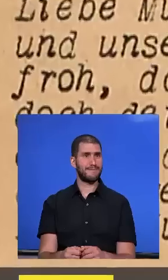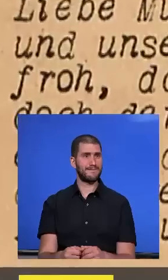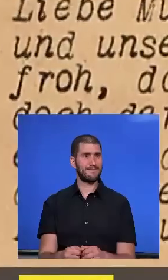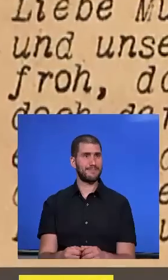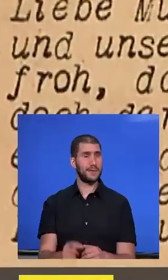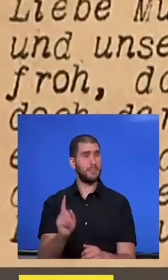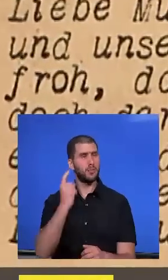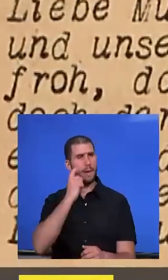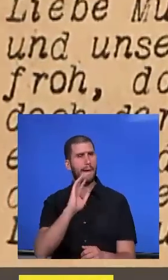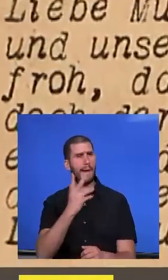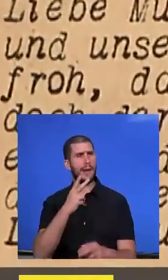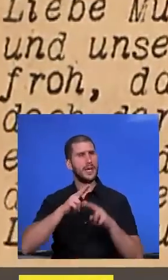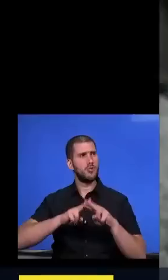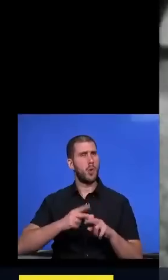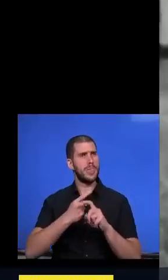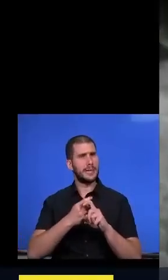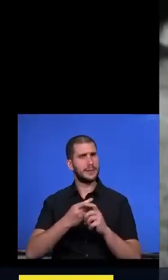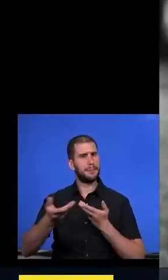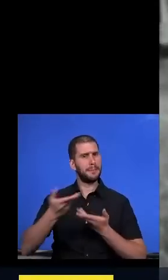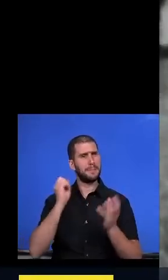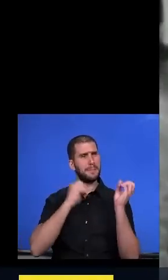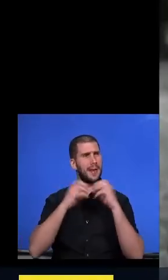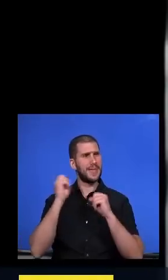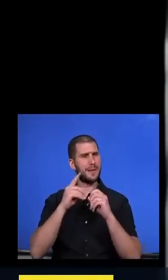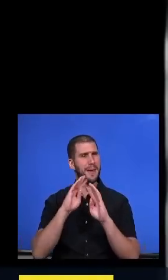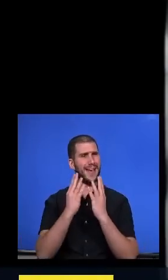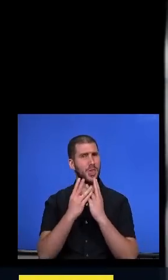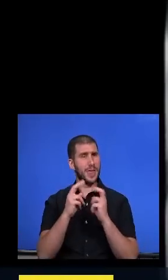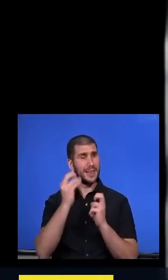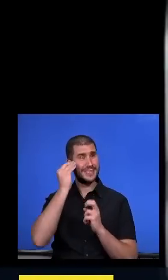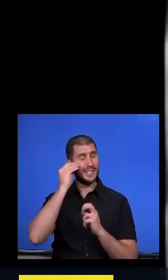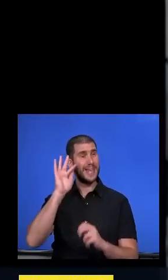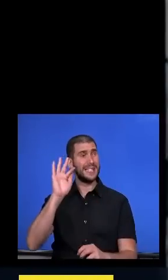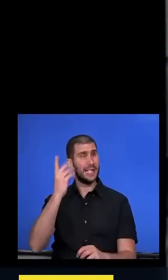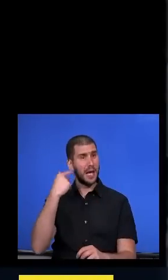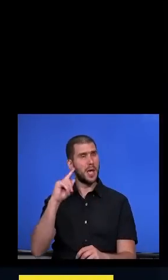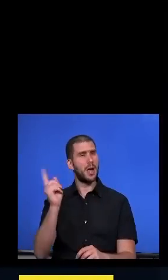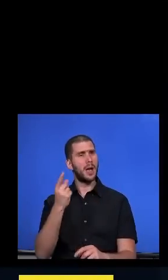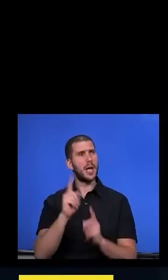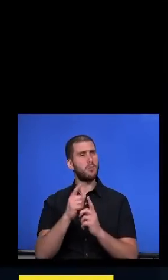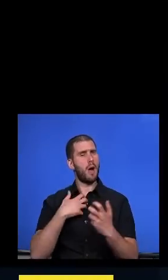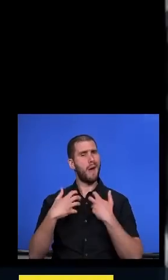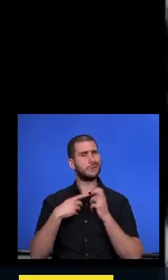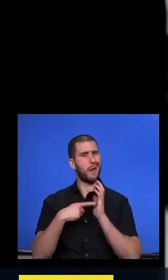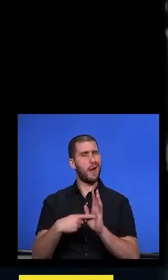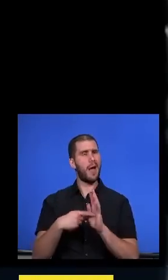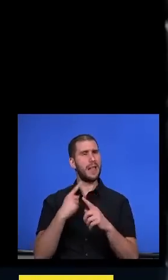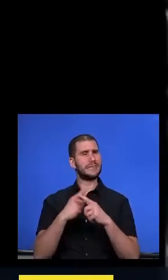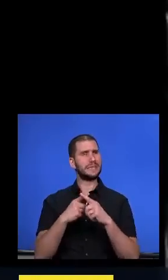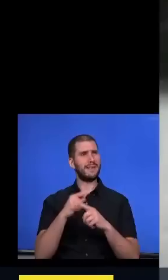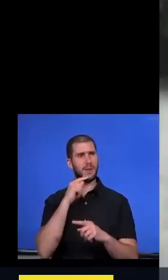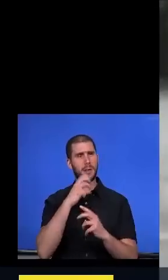למי שטועה כיצד התירו הנאצים חלופת מכתבים מן הגטאות לעיר, נזכיר שטרזנשטט היה כולו הצגה לצלב האדום. היו בו